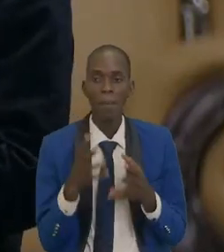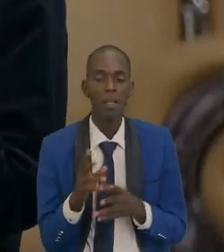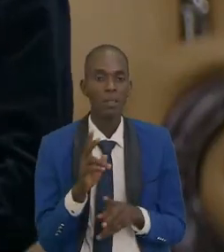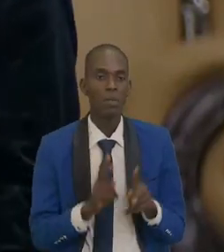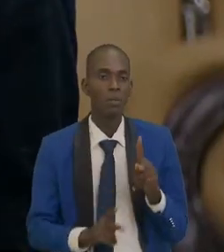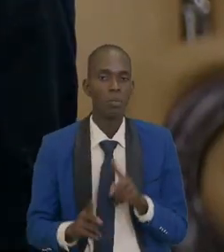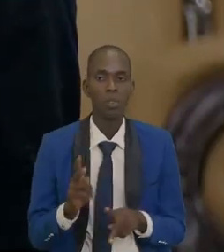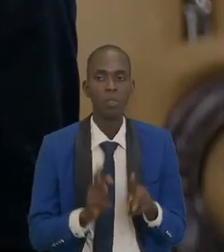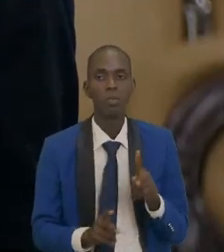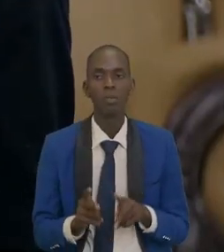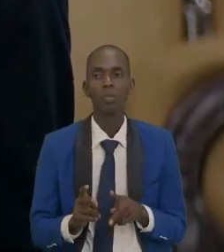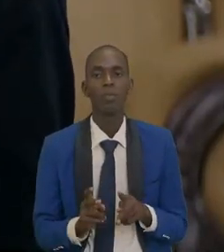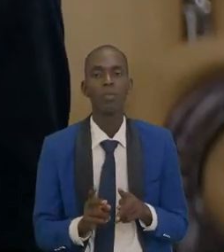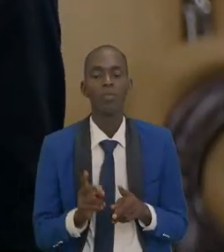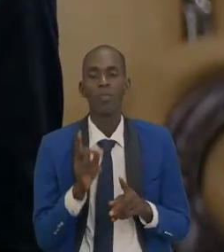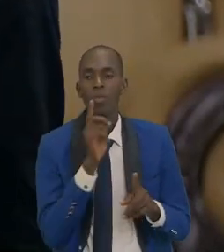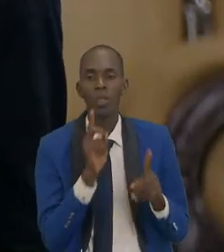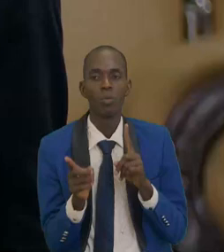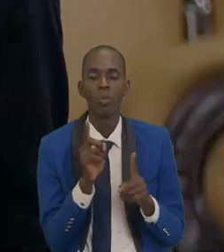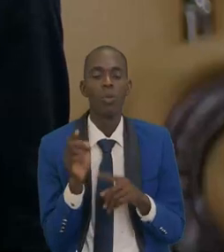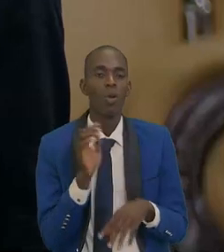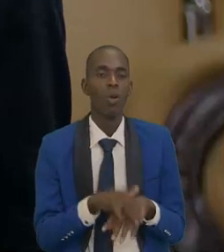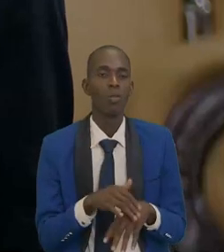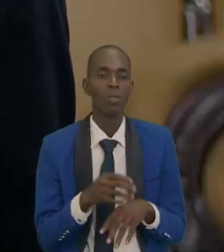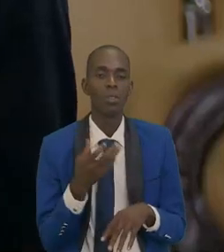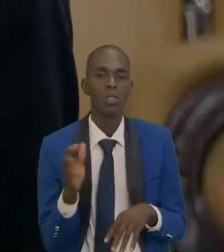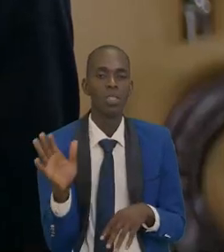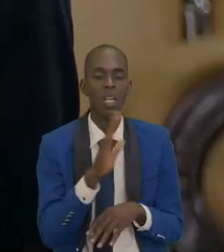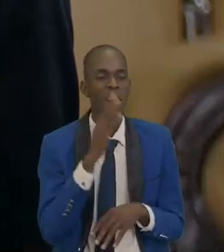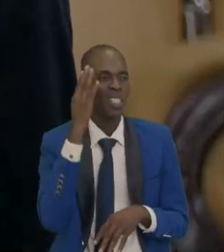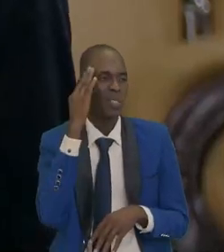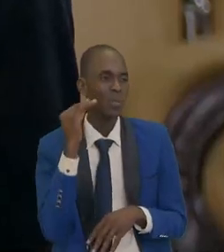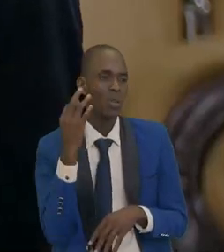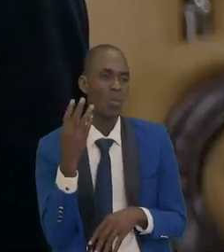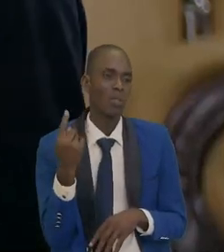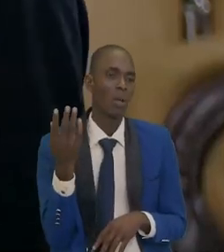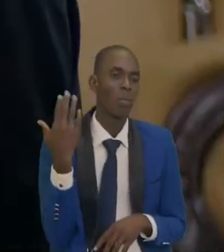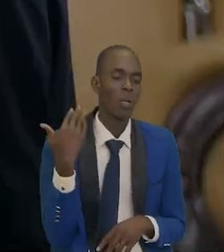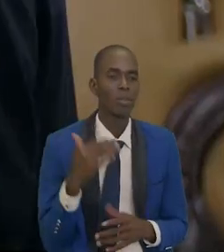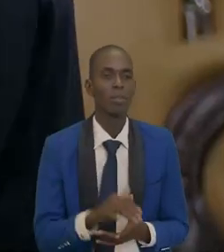Plusieurs parlent sur la base des expériences du passé.